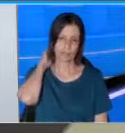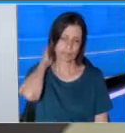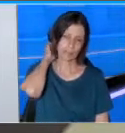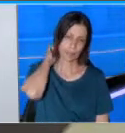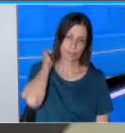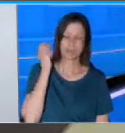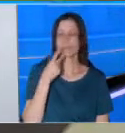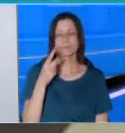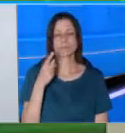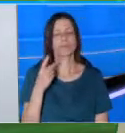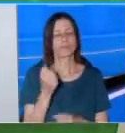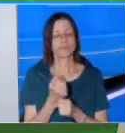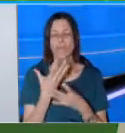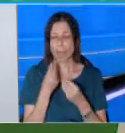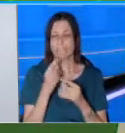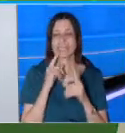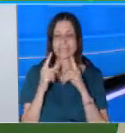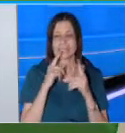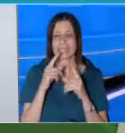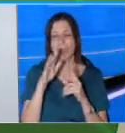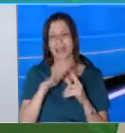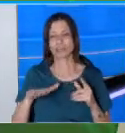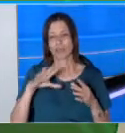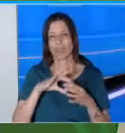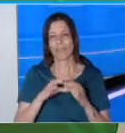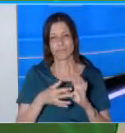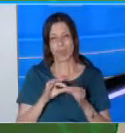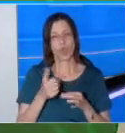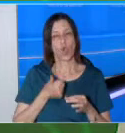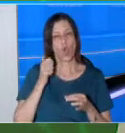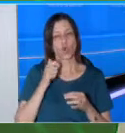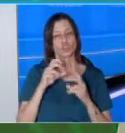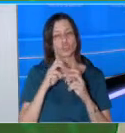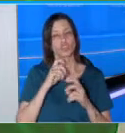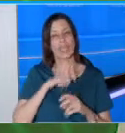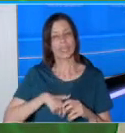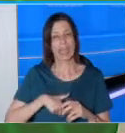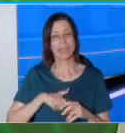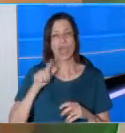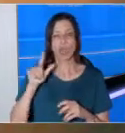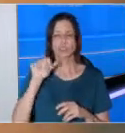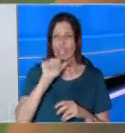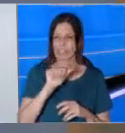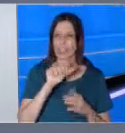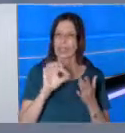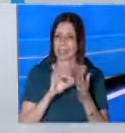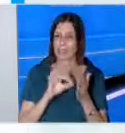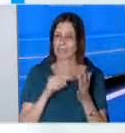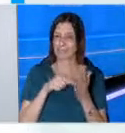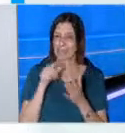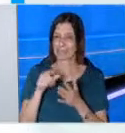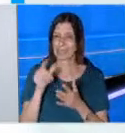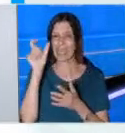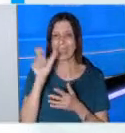המאמרות האלה עוררו הרבה שיח ברשתות החברתיות. ראש עיריית לוס אנג'לס, אריק גרסטי, כתב בעקבות האירועים, תושבי